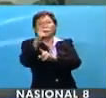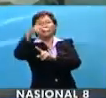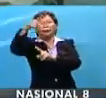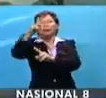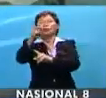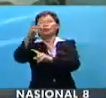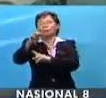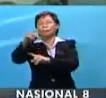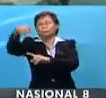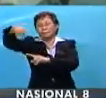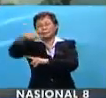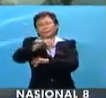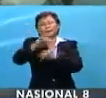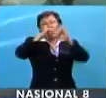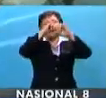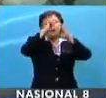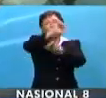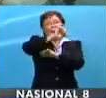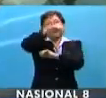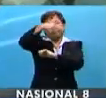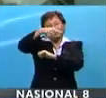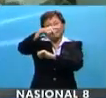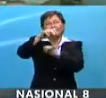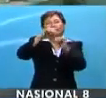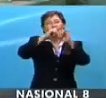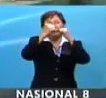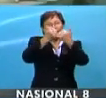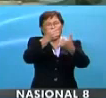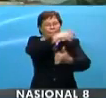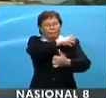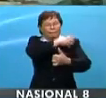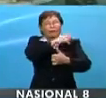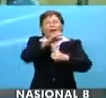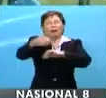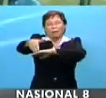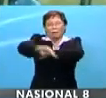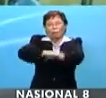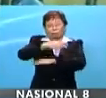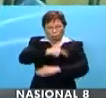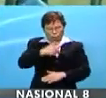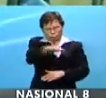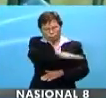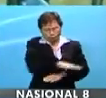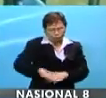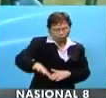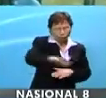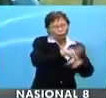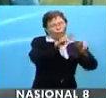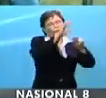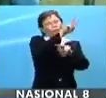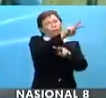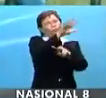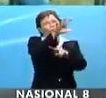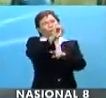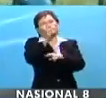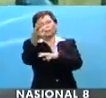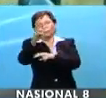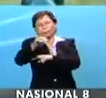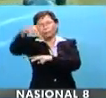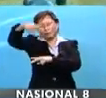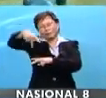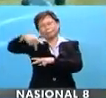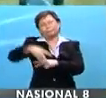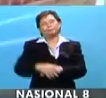persegi, manakala agensi penguatkuasaan kelautan Indonesia berada di sekitar kawasan 250 km